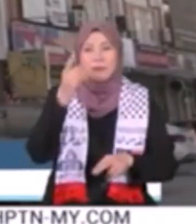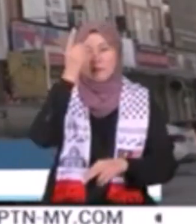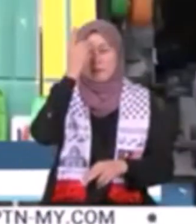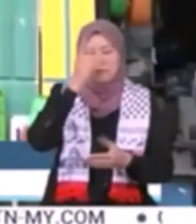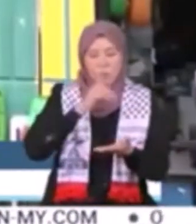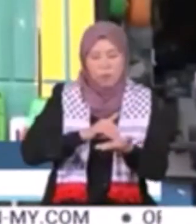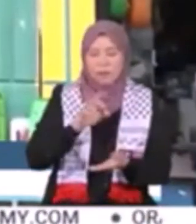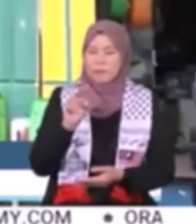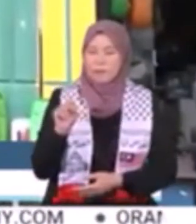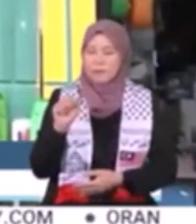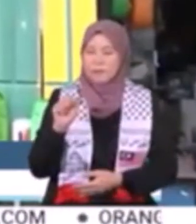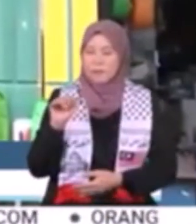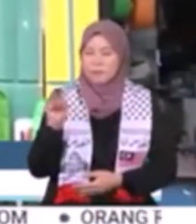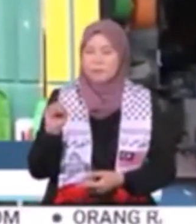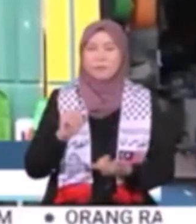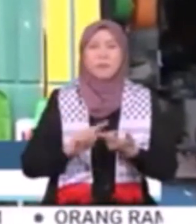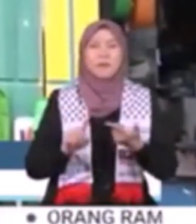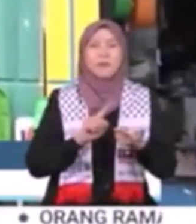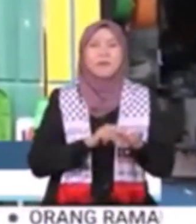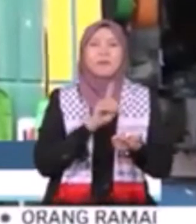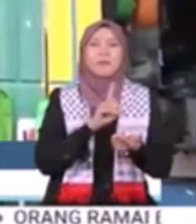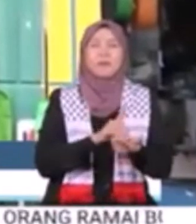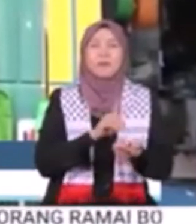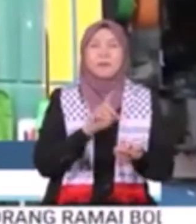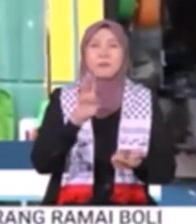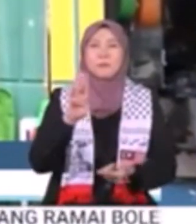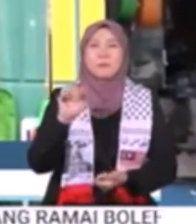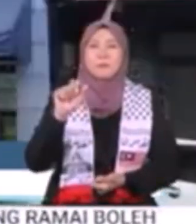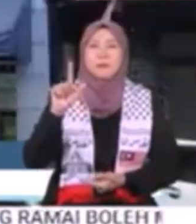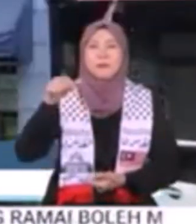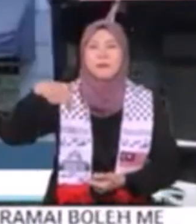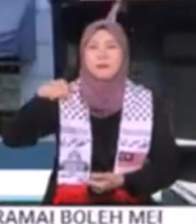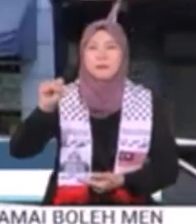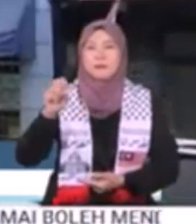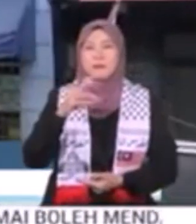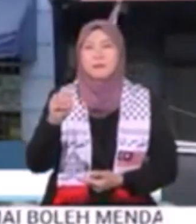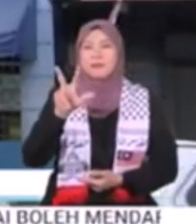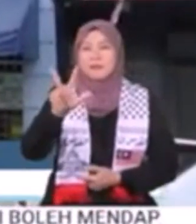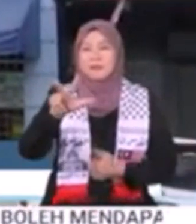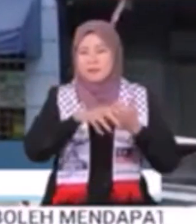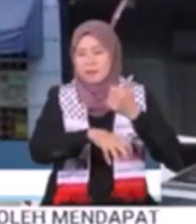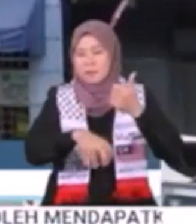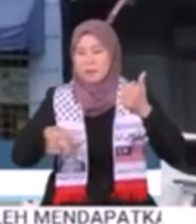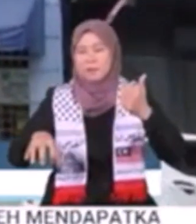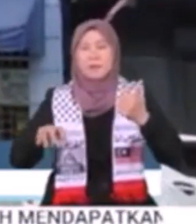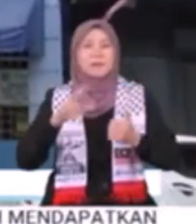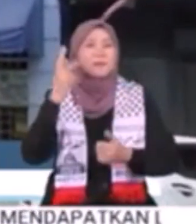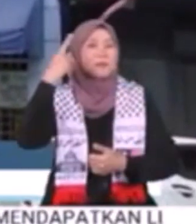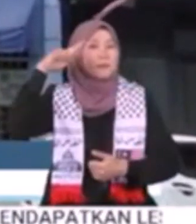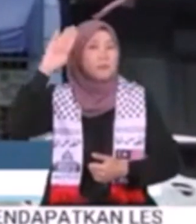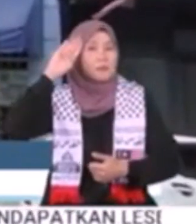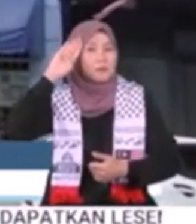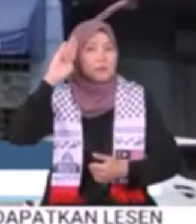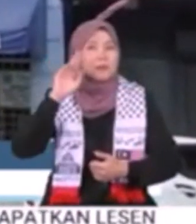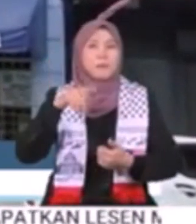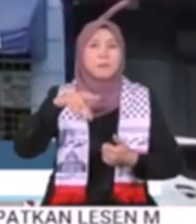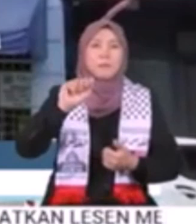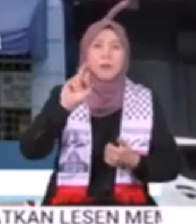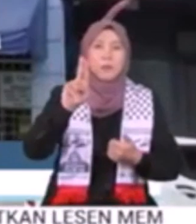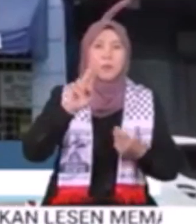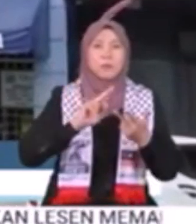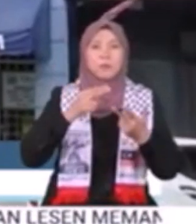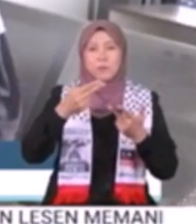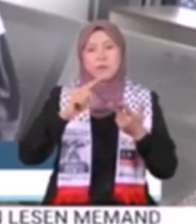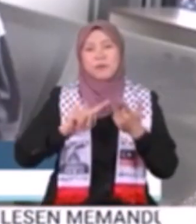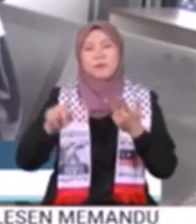Ahmad, Klinik Dr. Wan Balkis, Mediklinik Putra serta 3 cawangan klinik remedik di Kuala Perlis, Pau dan